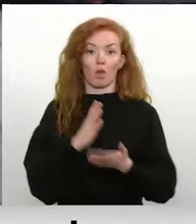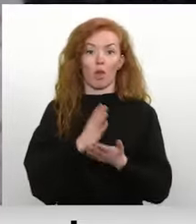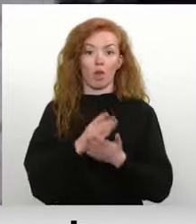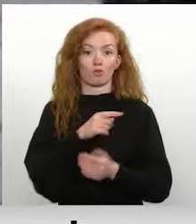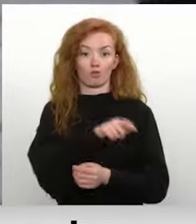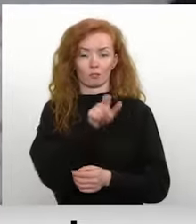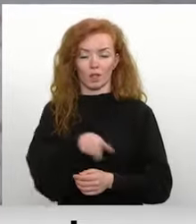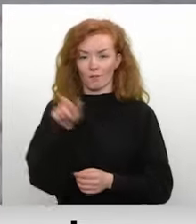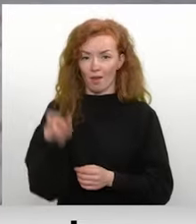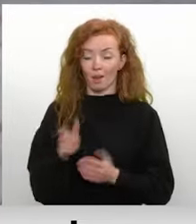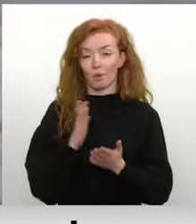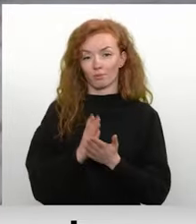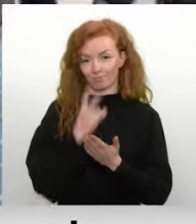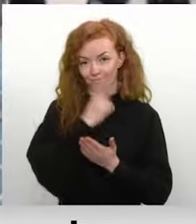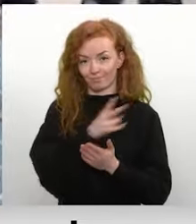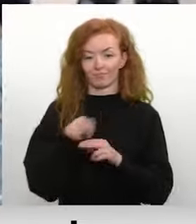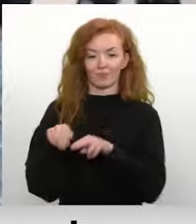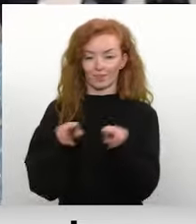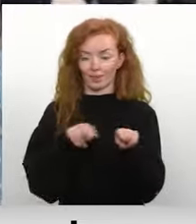esošajiem. Lūdzu, video.